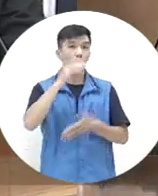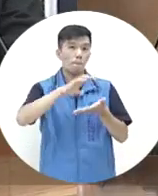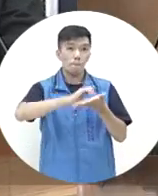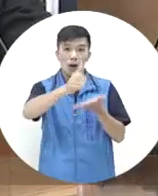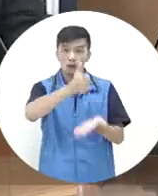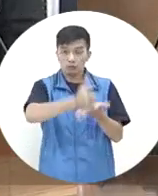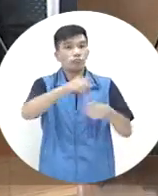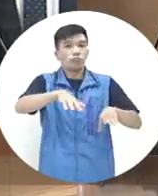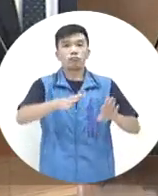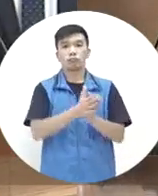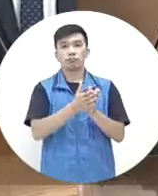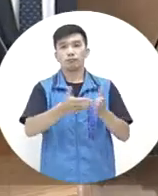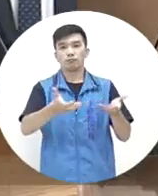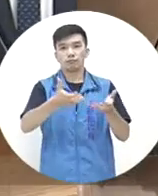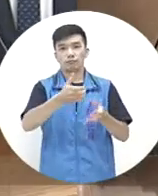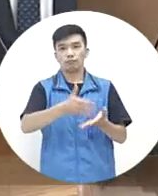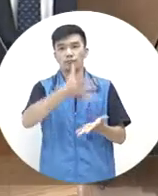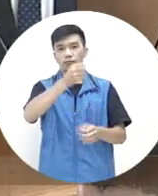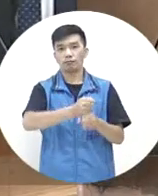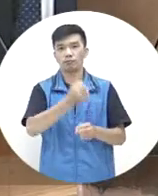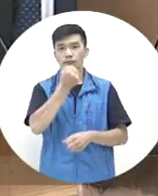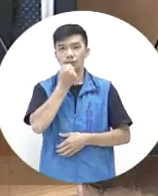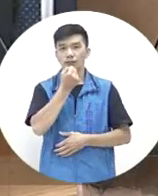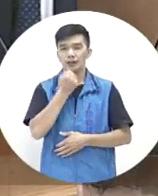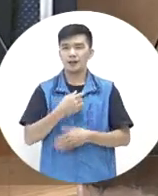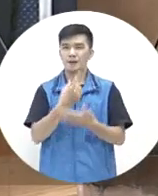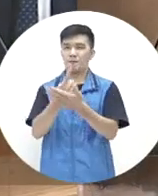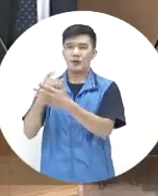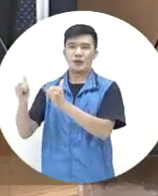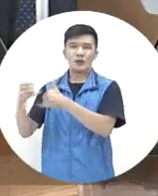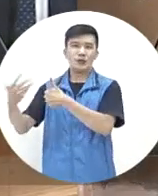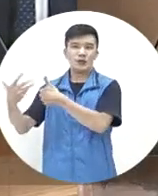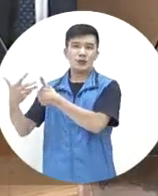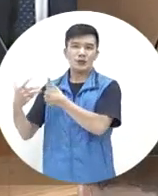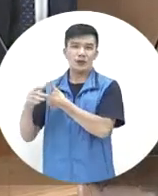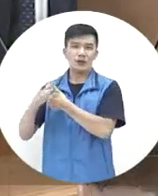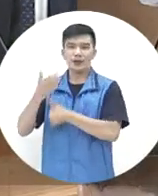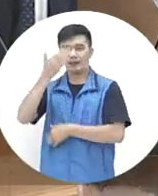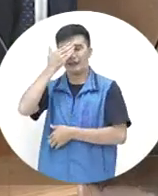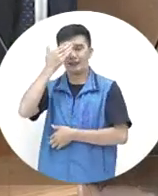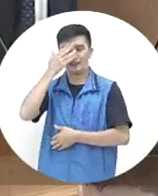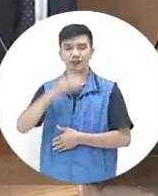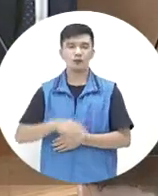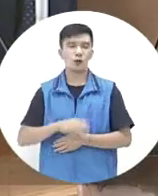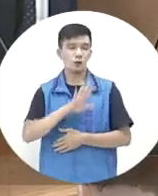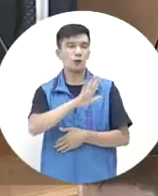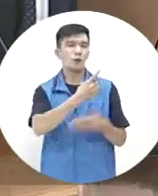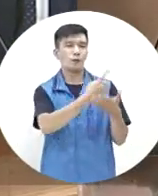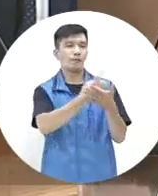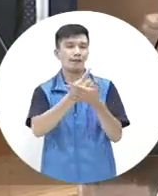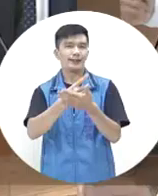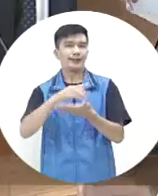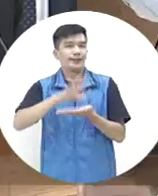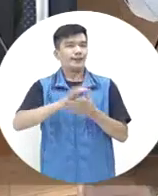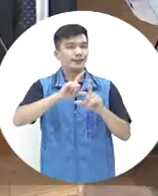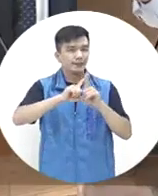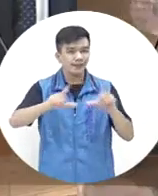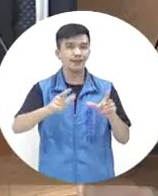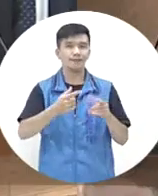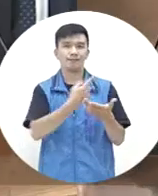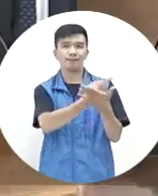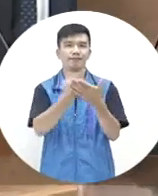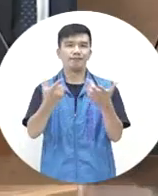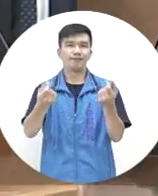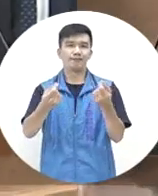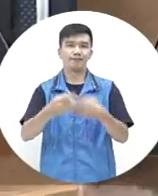是、哦、 我马就完了，因为大家拢在问我。 我马是，大家压力都很大，大家真的压力很大。我已经